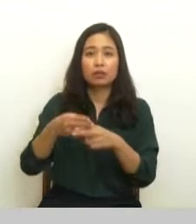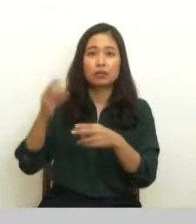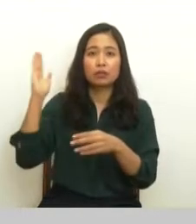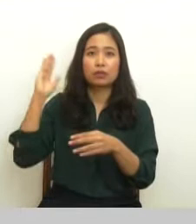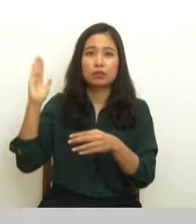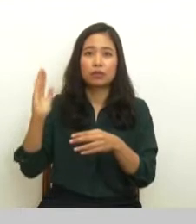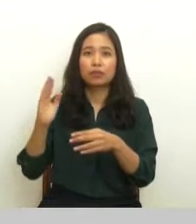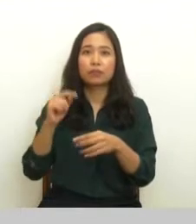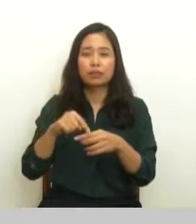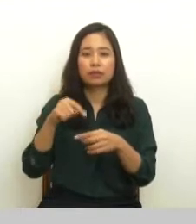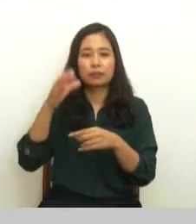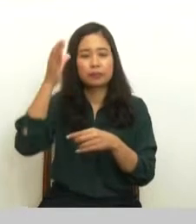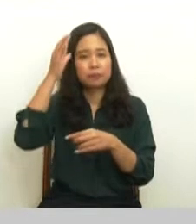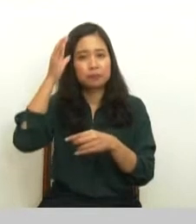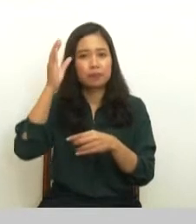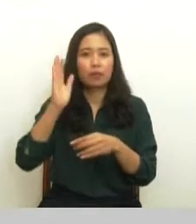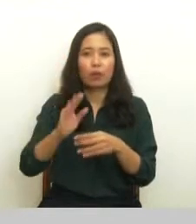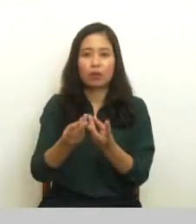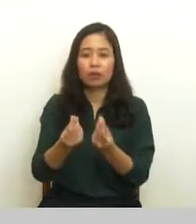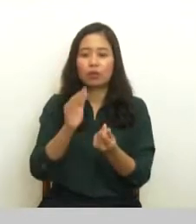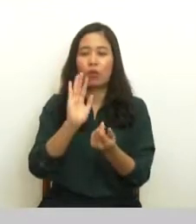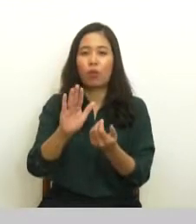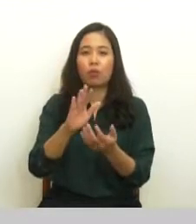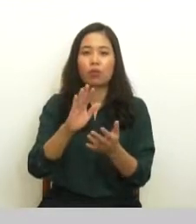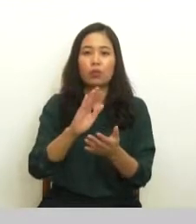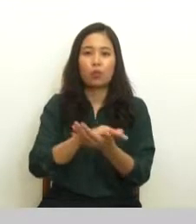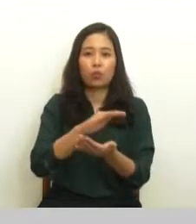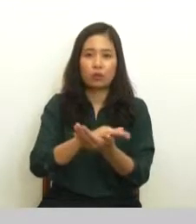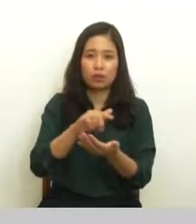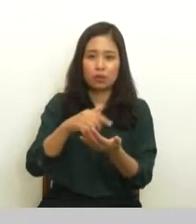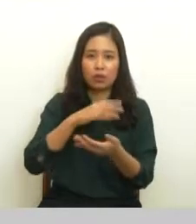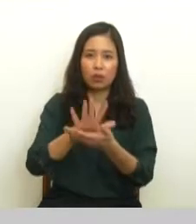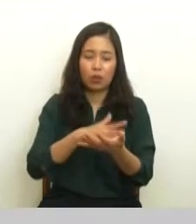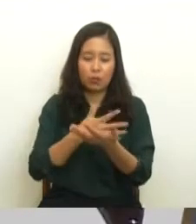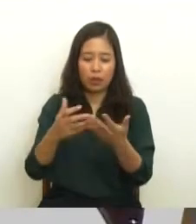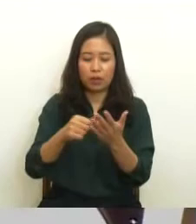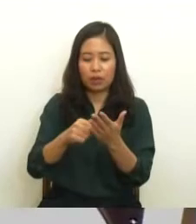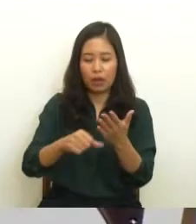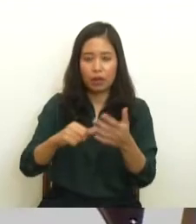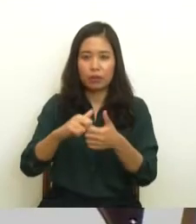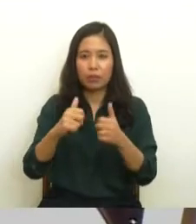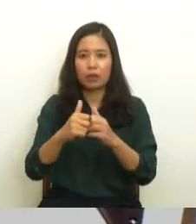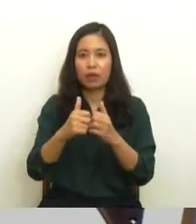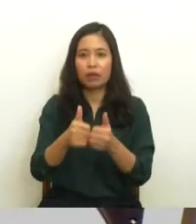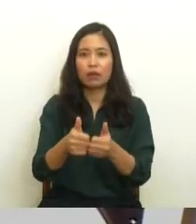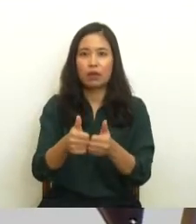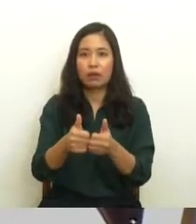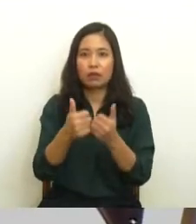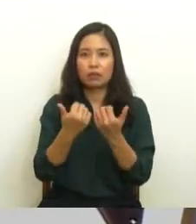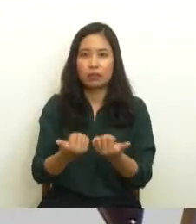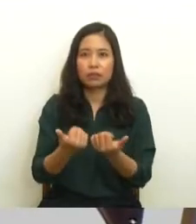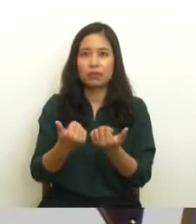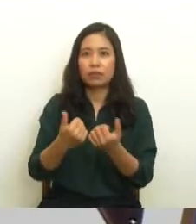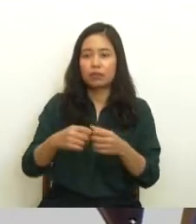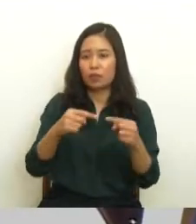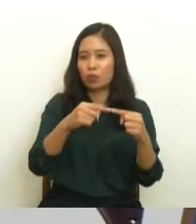ากรัฯและภรรยาท้องทินของกมชาวติพั้มงและวางแทนแ้ไขปัญหาทั้งนี้การศนาภาของเด็ๆยสา